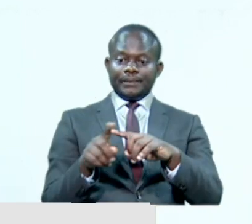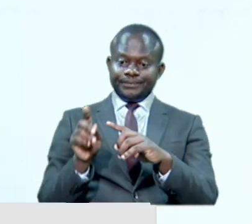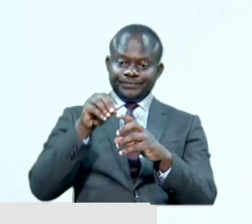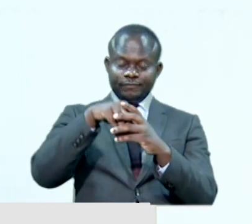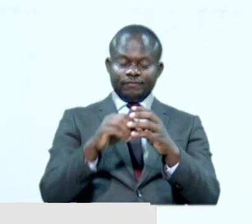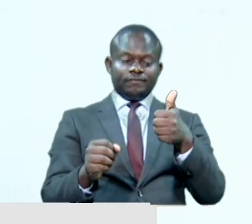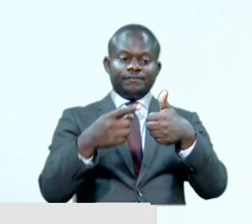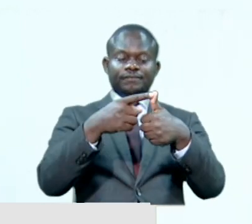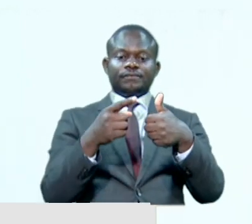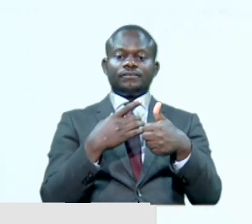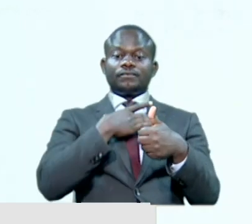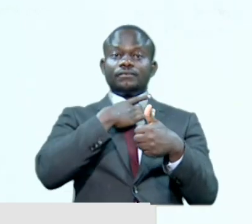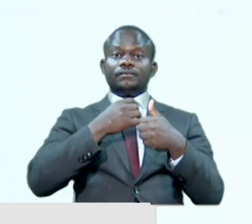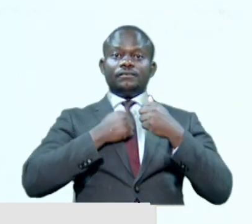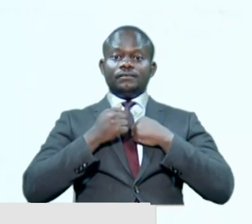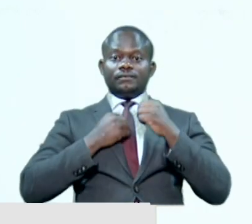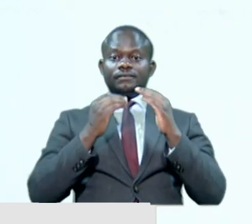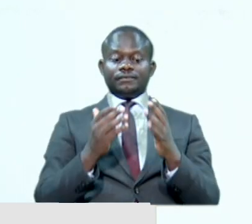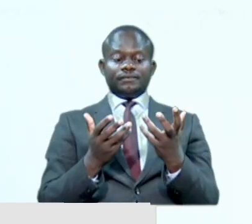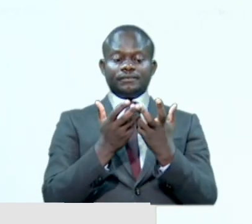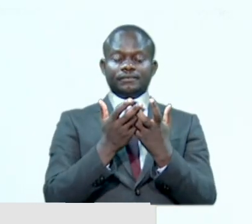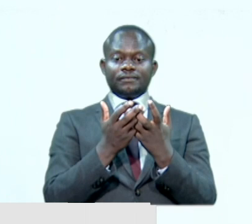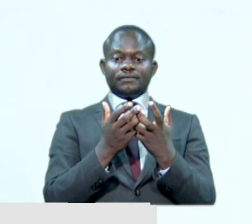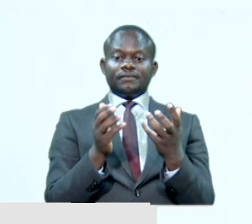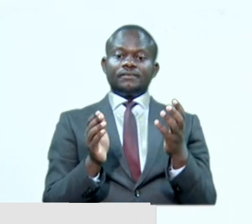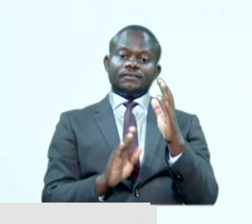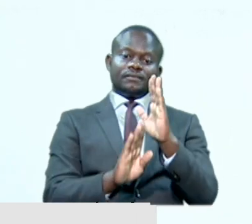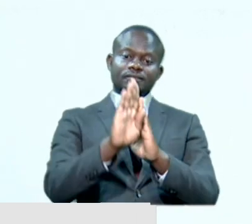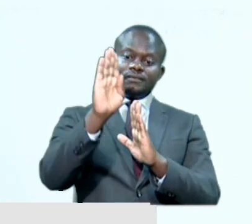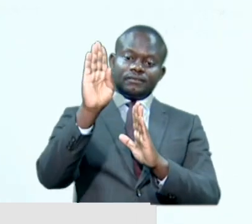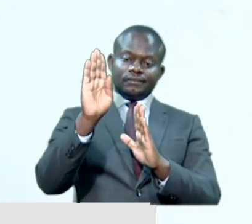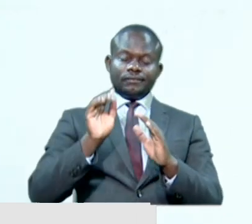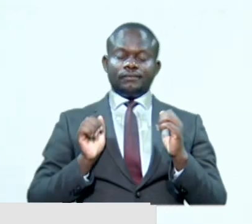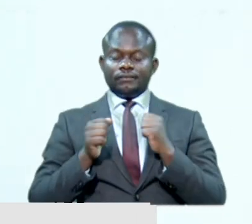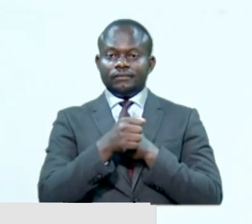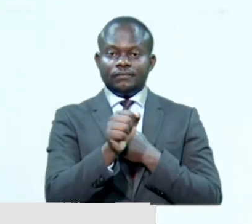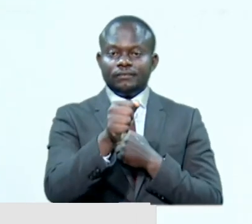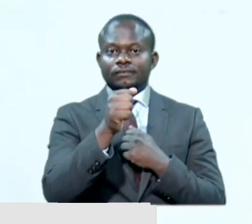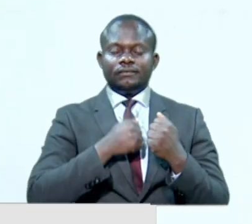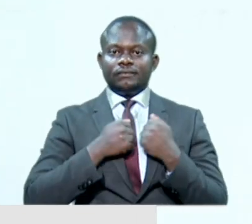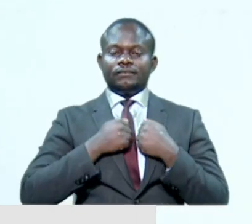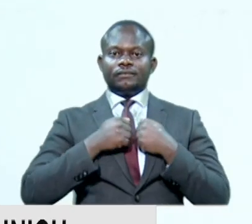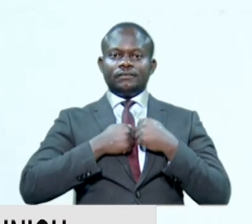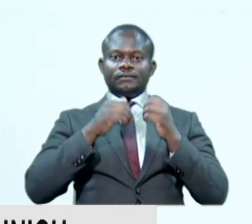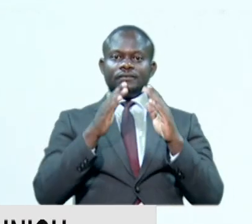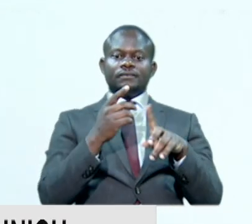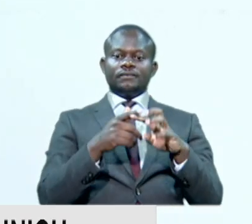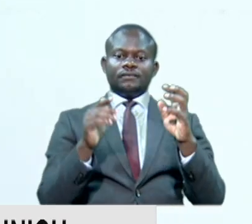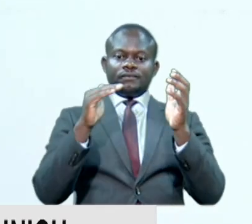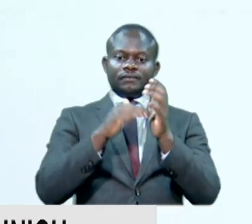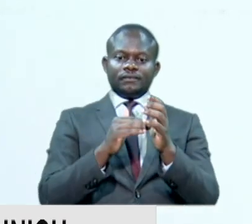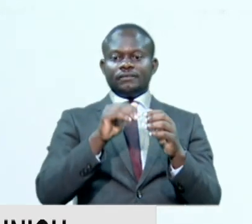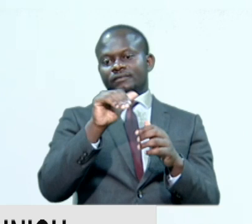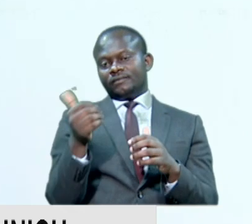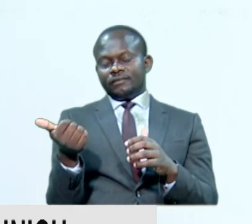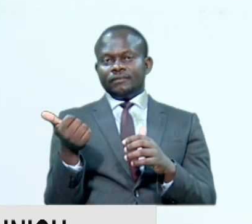harimo igice cya Visit Rwanda kijyanye no guteza imbere ubukerarugendo bw'u Rwanda ariko noneho